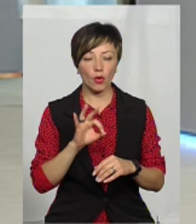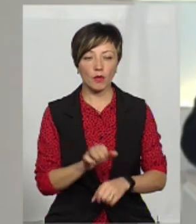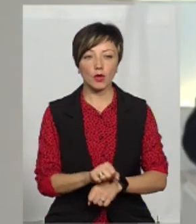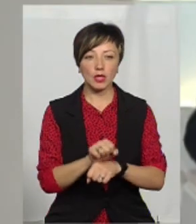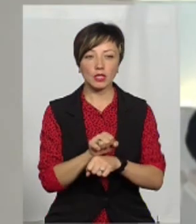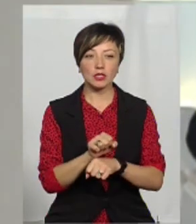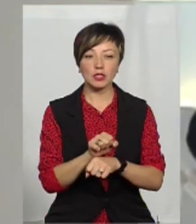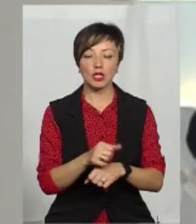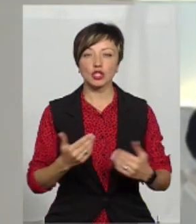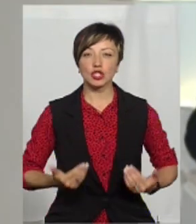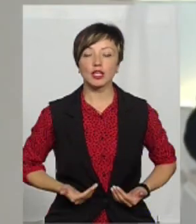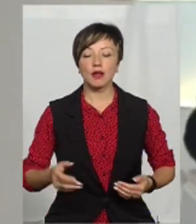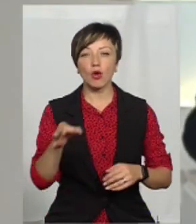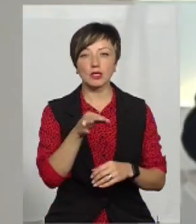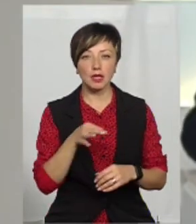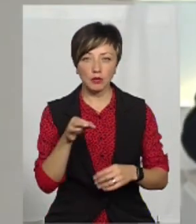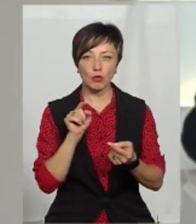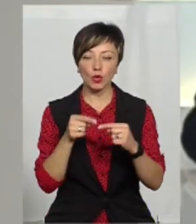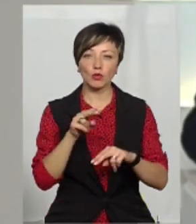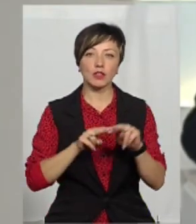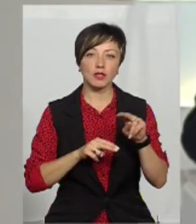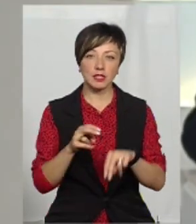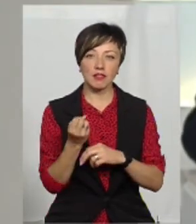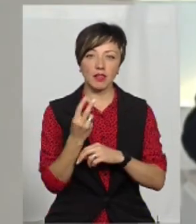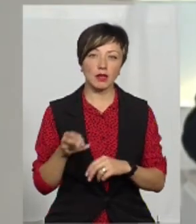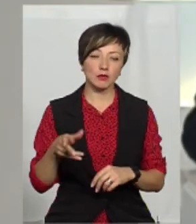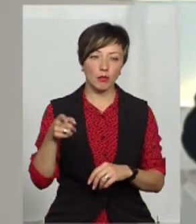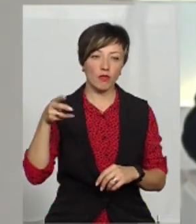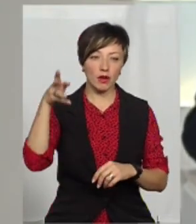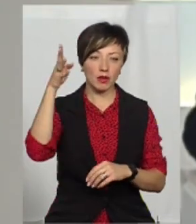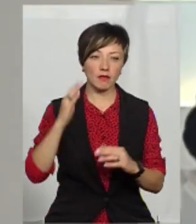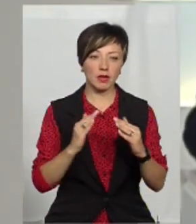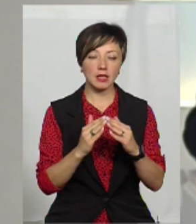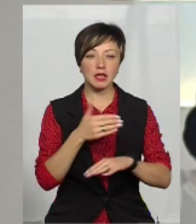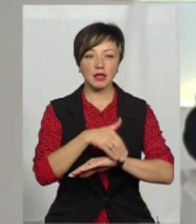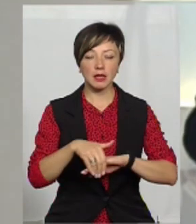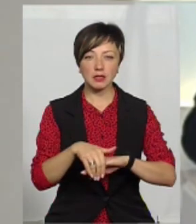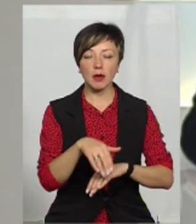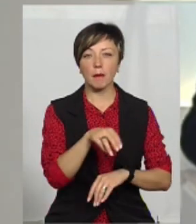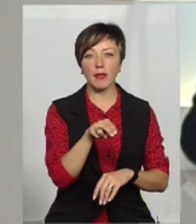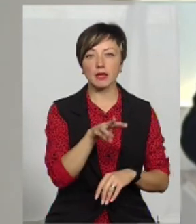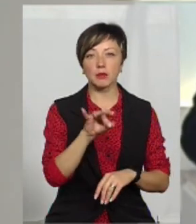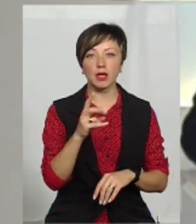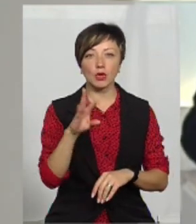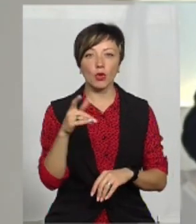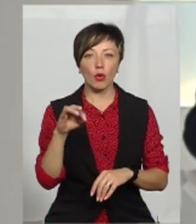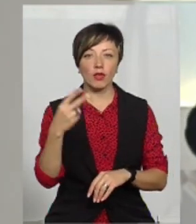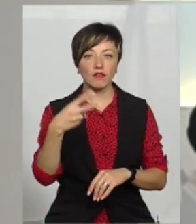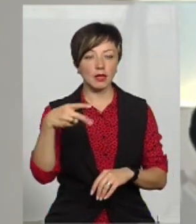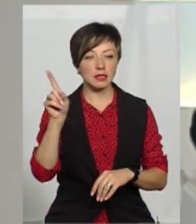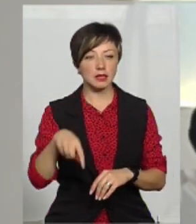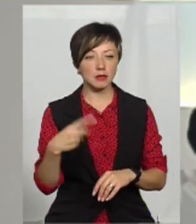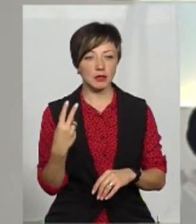протест жителів Озерної проти будівництва 12-поверхівки за адресою вулиця Панаса Мирного,